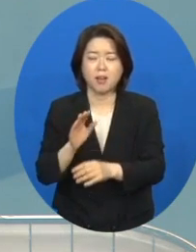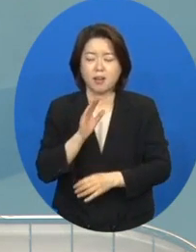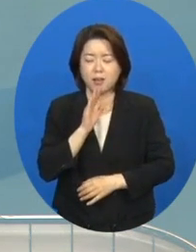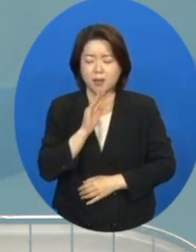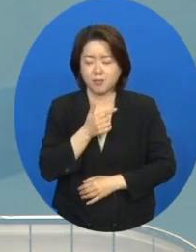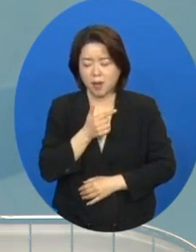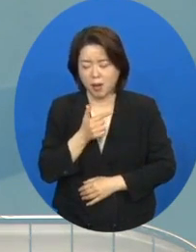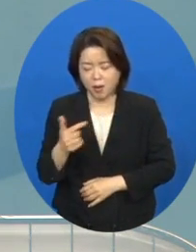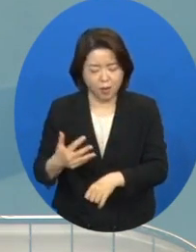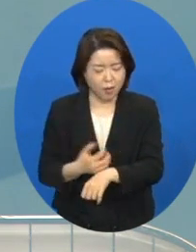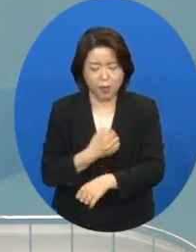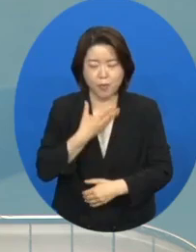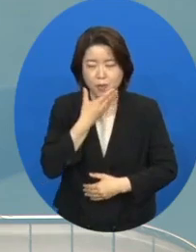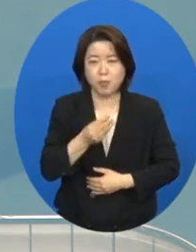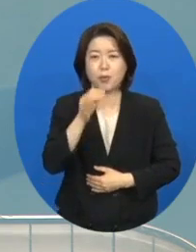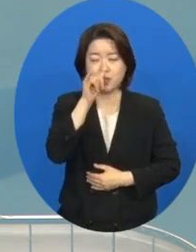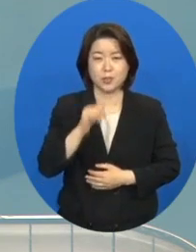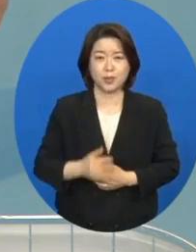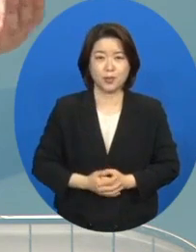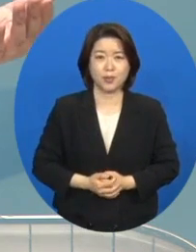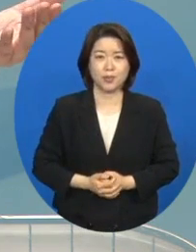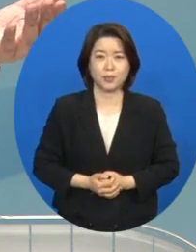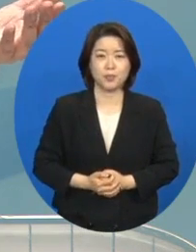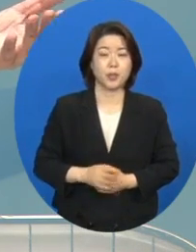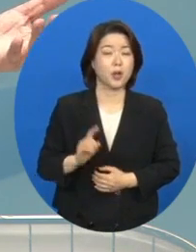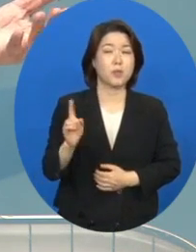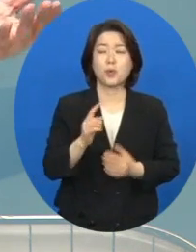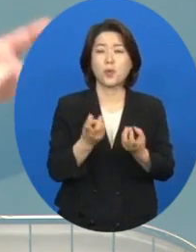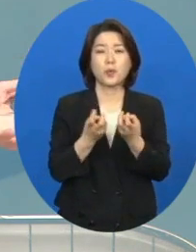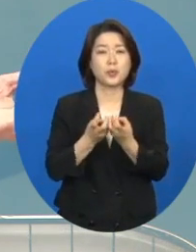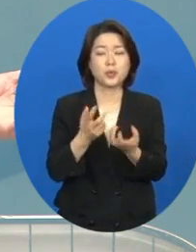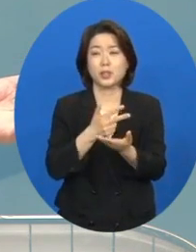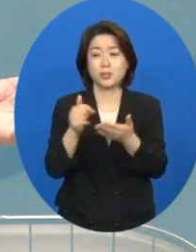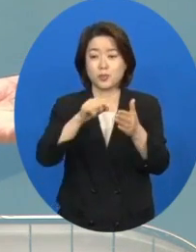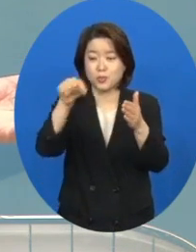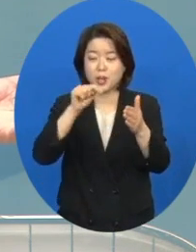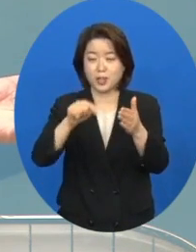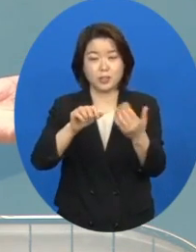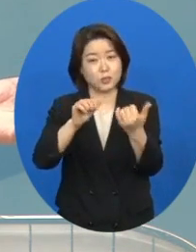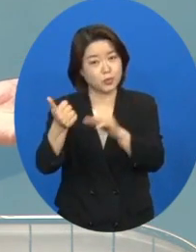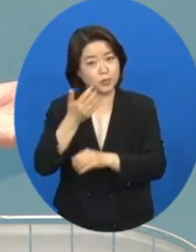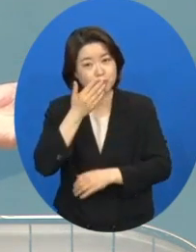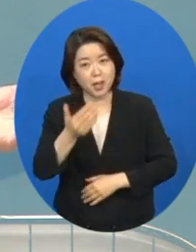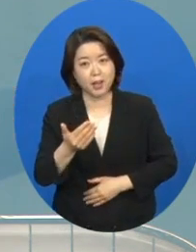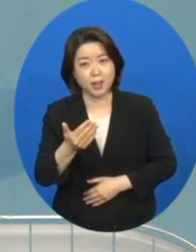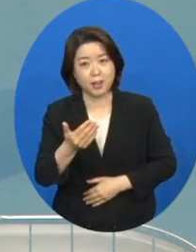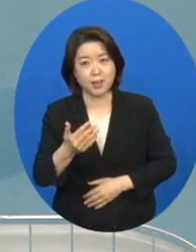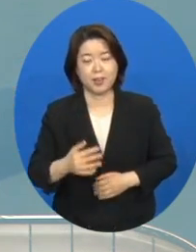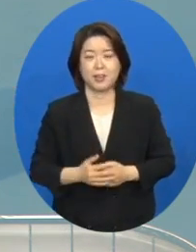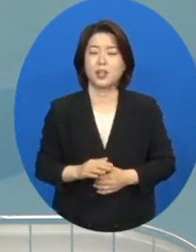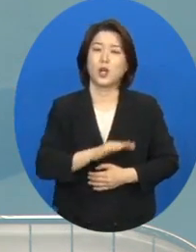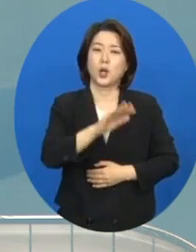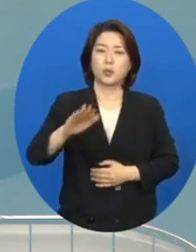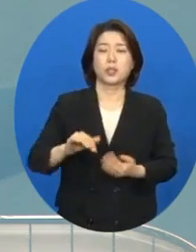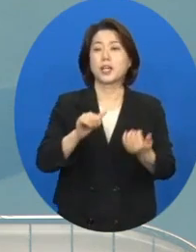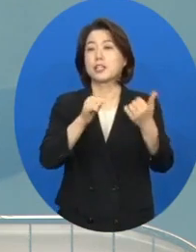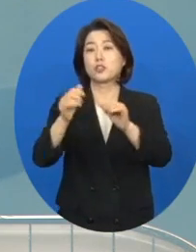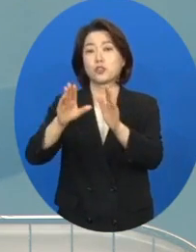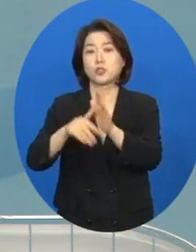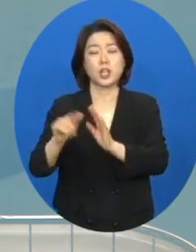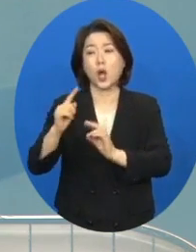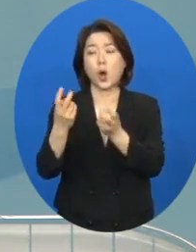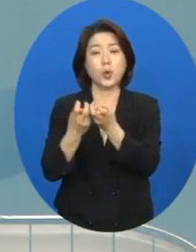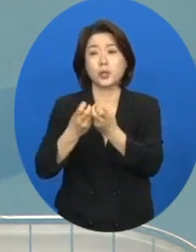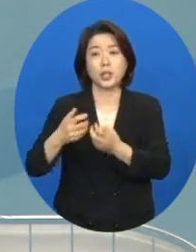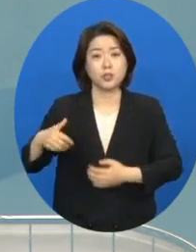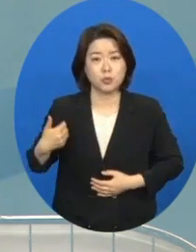복이 있어요. 그러면 어떻게 하면 주 안에서 죽을 수 있을까요? 우리가 죽을 때 어떻게